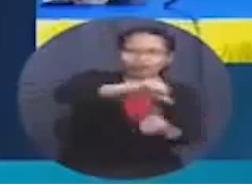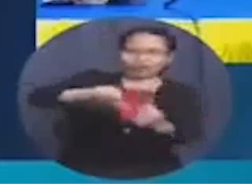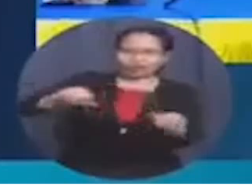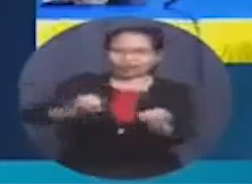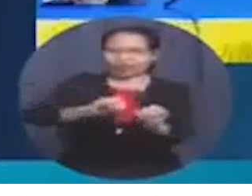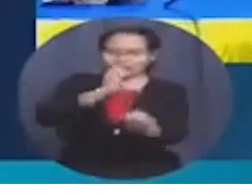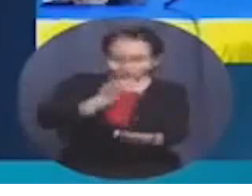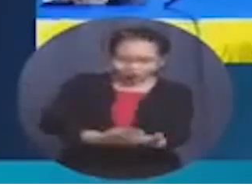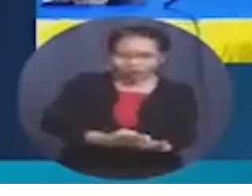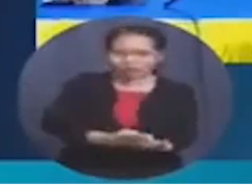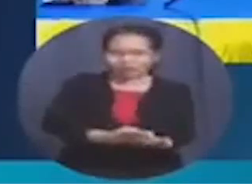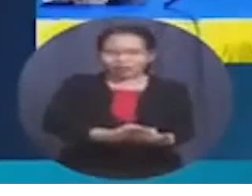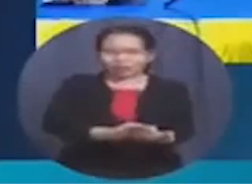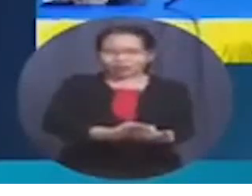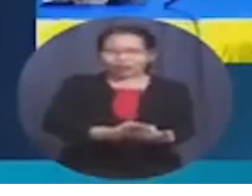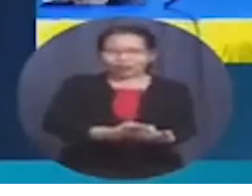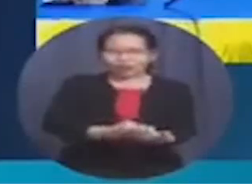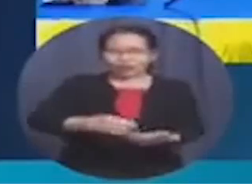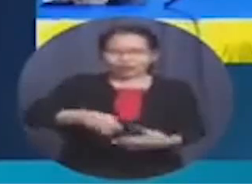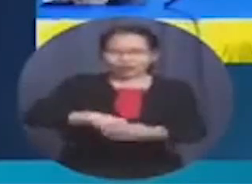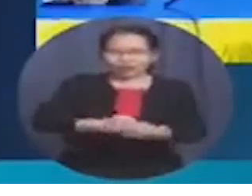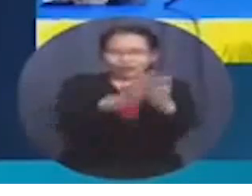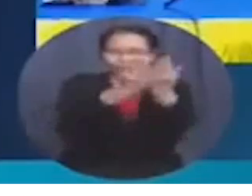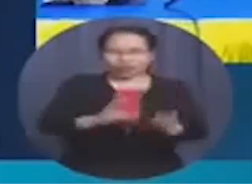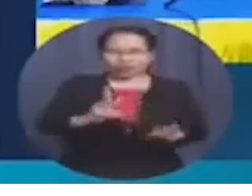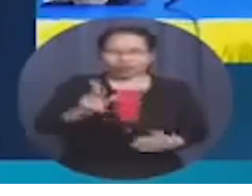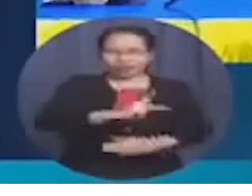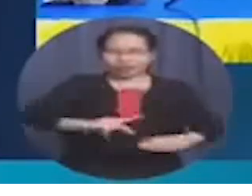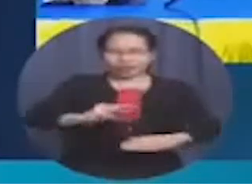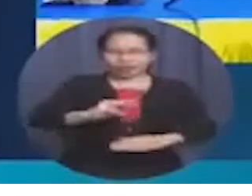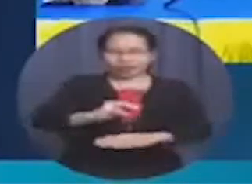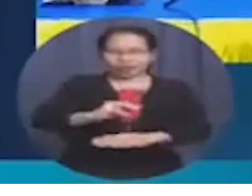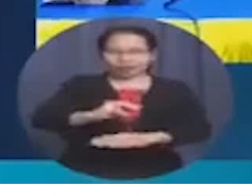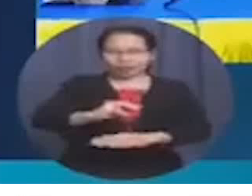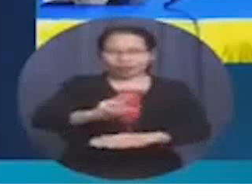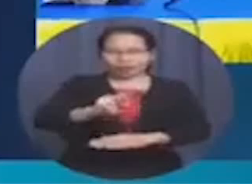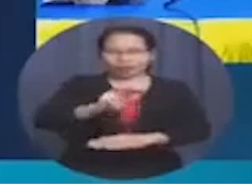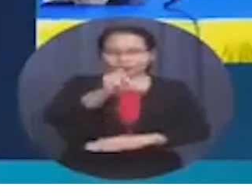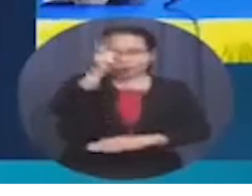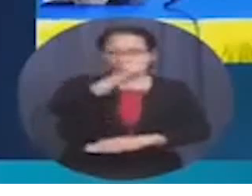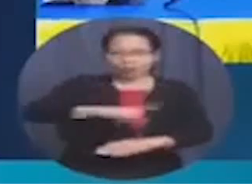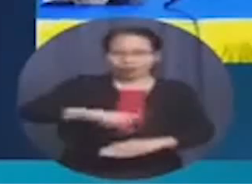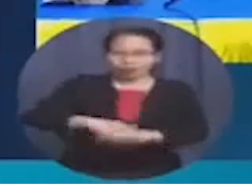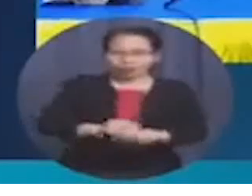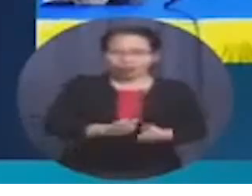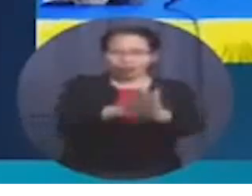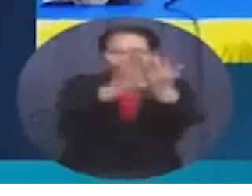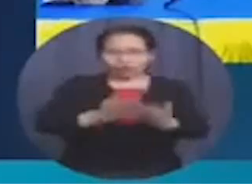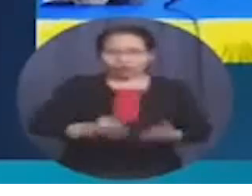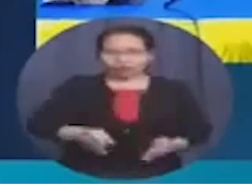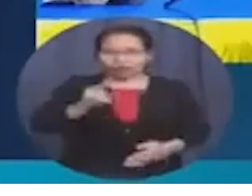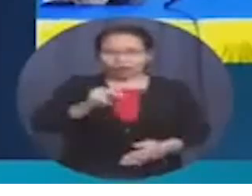kasing ebidensya yan eh. Na sa Biblia may tatlong haring mago. Wala nun. Walang hari na naglalakbay